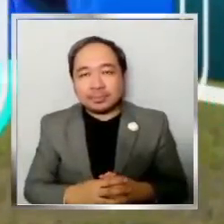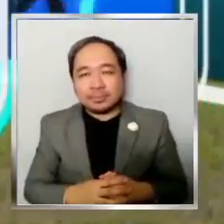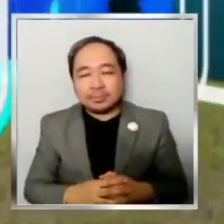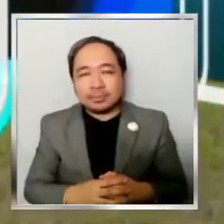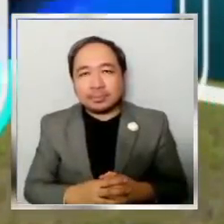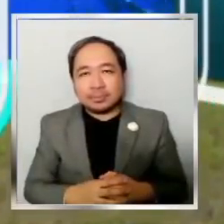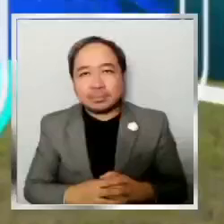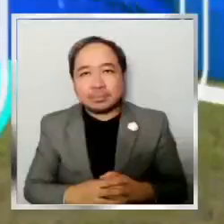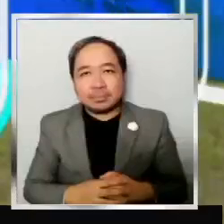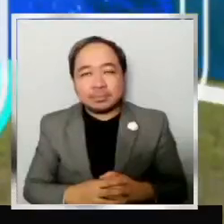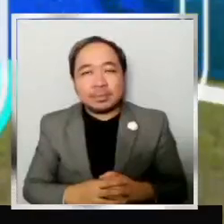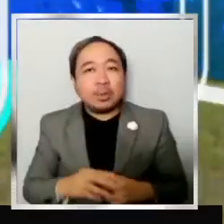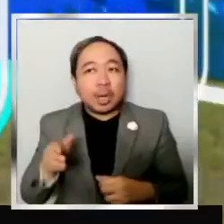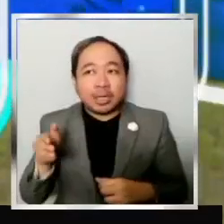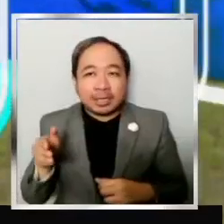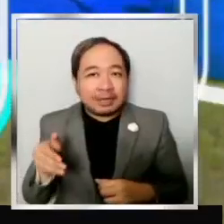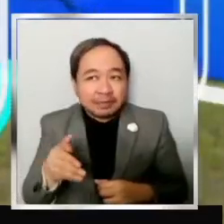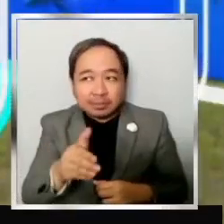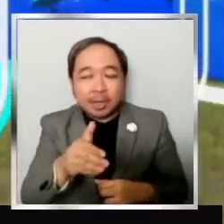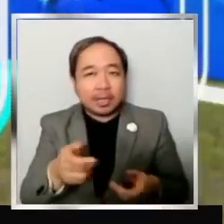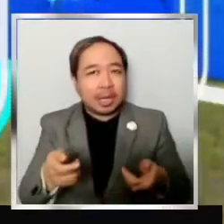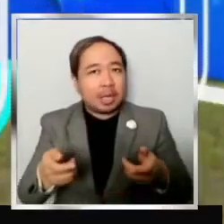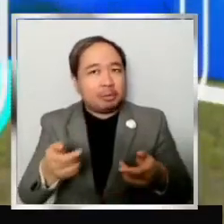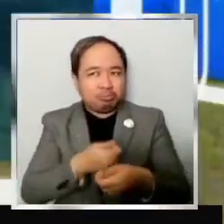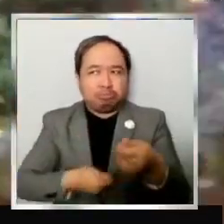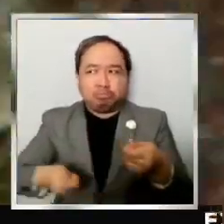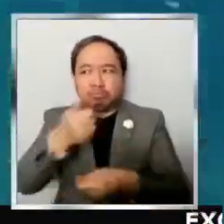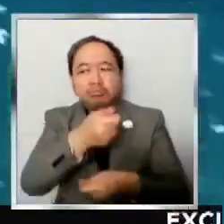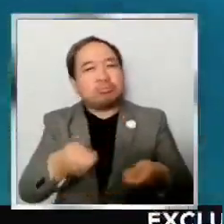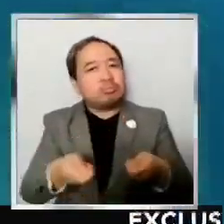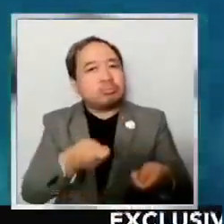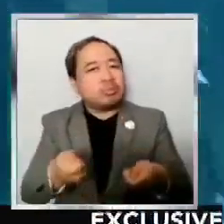Mga isda nagahari, alamin ang kanilang susi.